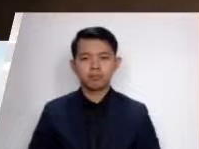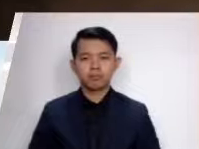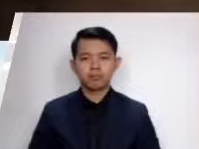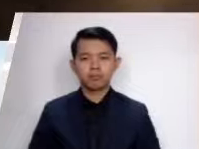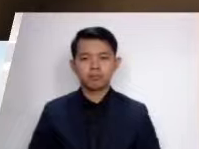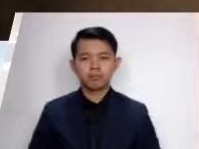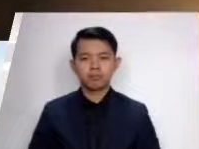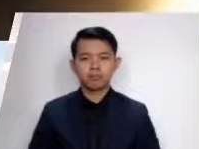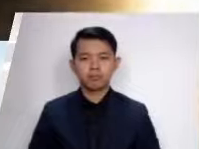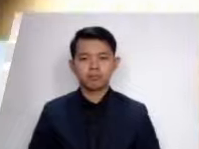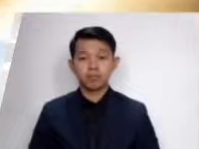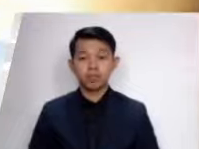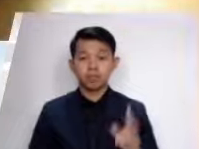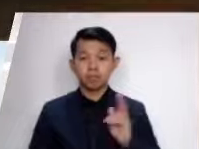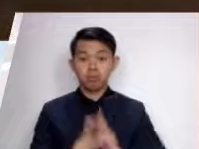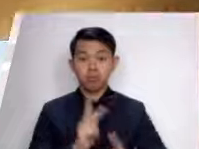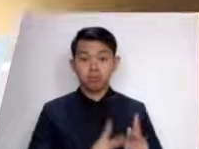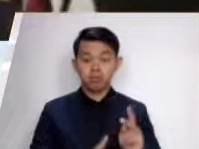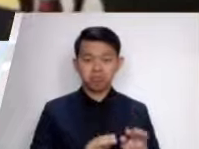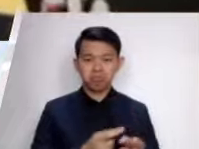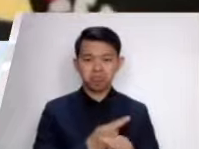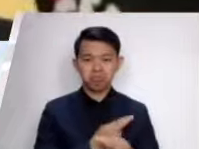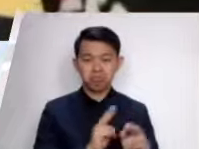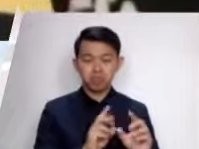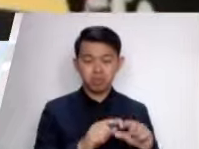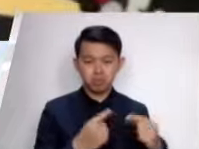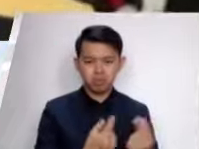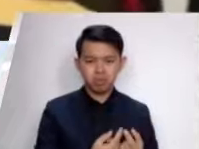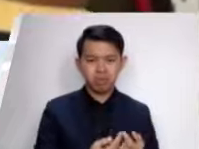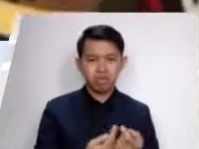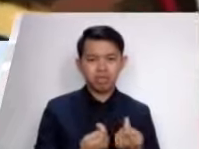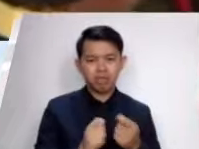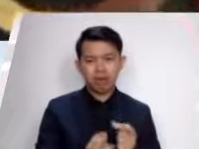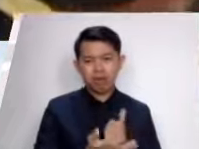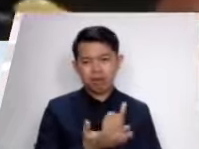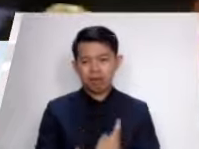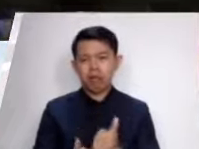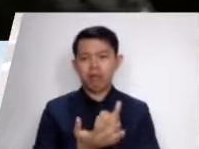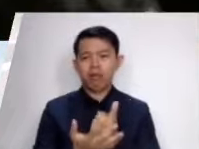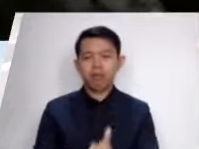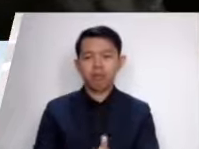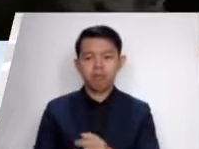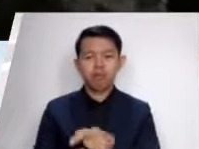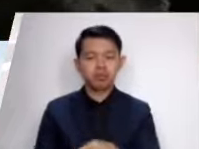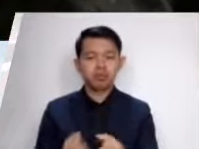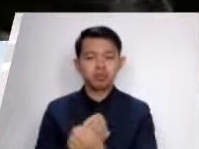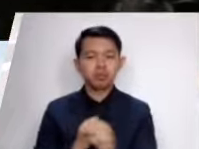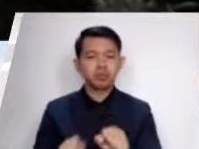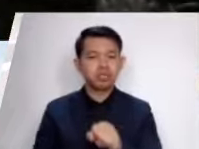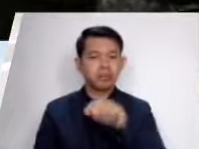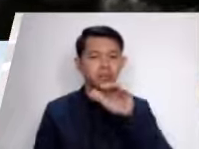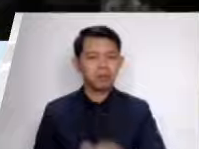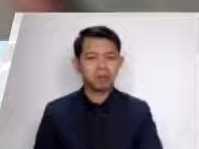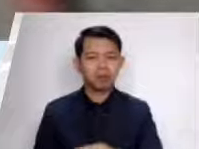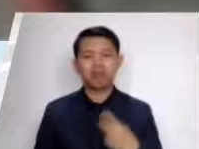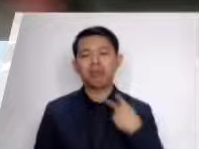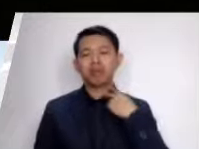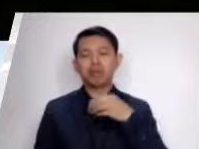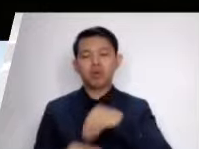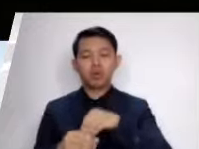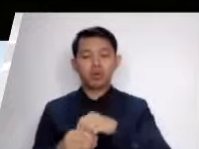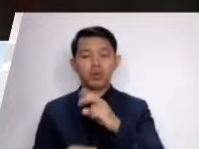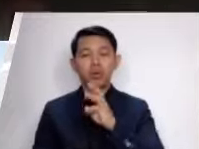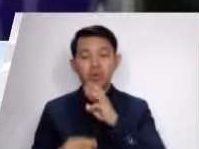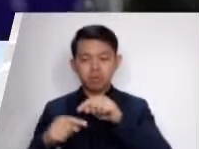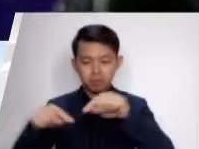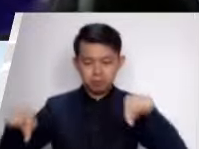Tulong-tulong ang rescue group ng White Helmet sa pagligtas sa batang na-trap sa isang balon sa Syria. Labis-labis ang pag-aalala ng mga kaanak ng